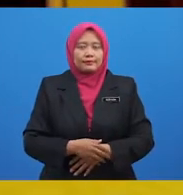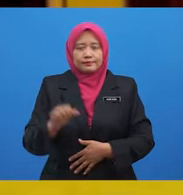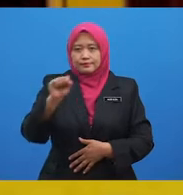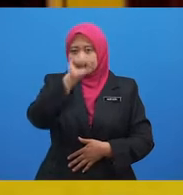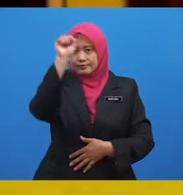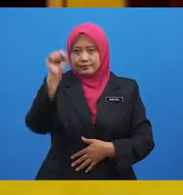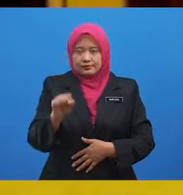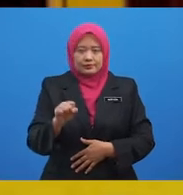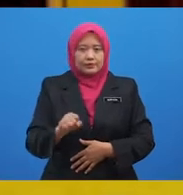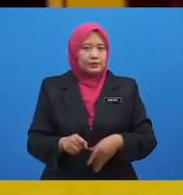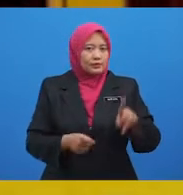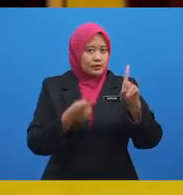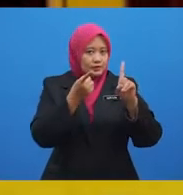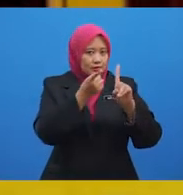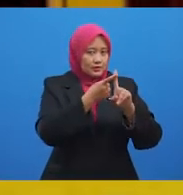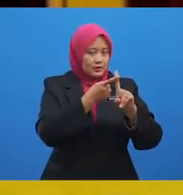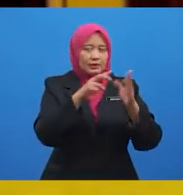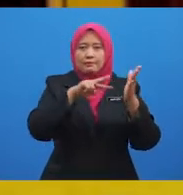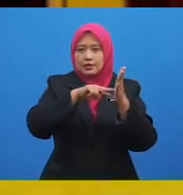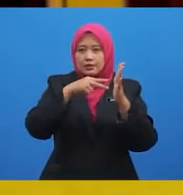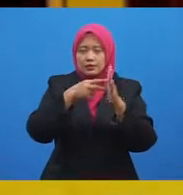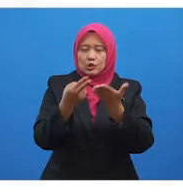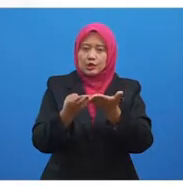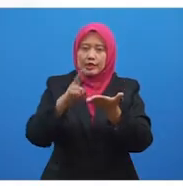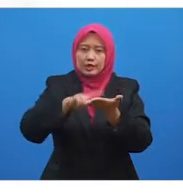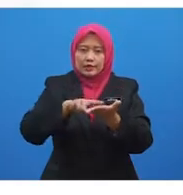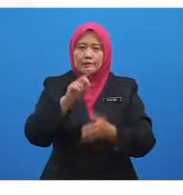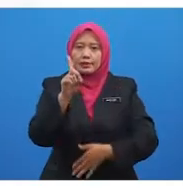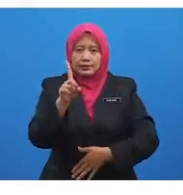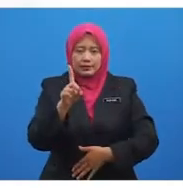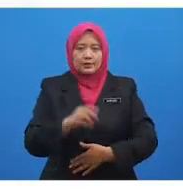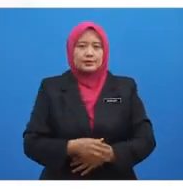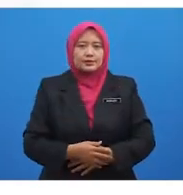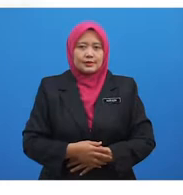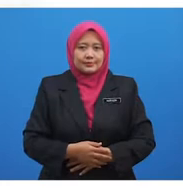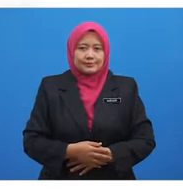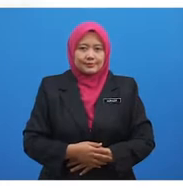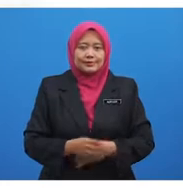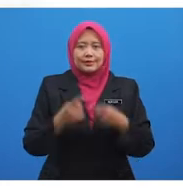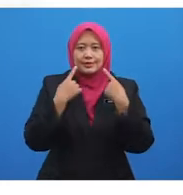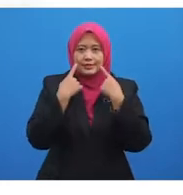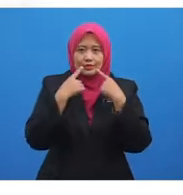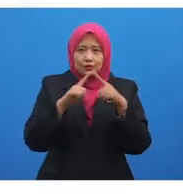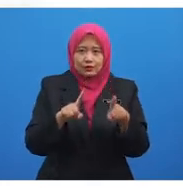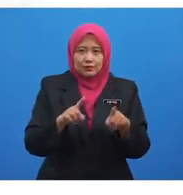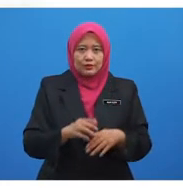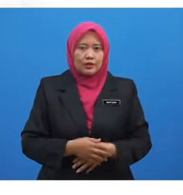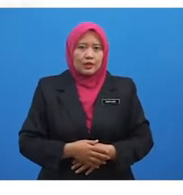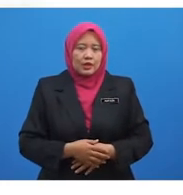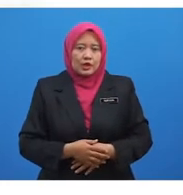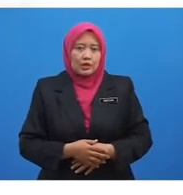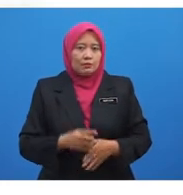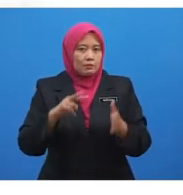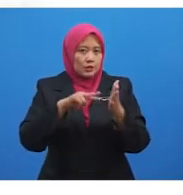Soalan pertama tadi menanyakan maksud rangkap pertama seloka. Maka jawapannya ialah